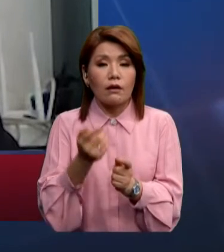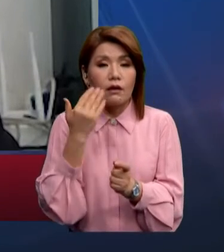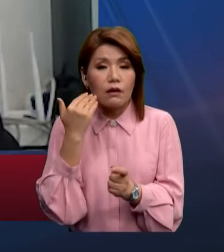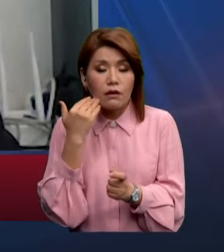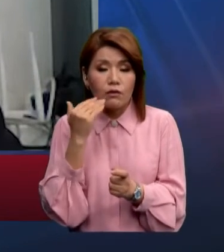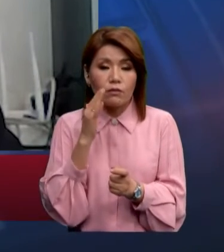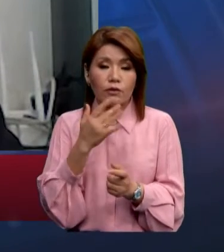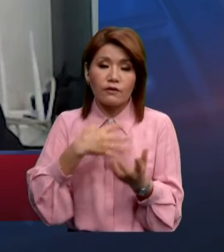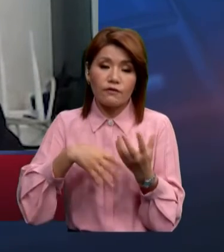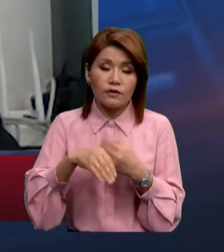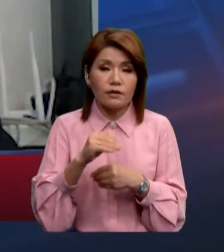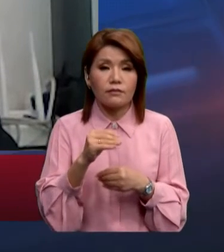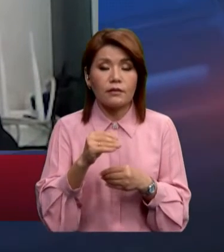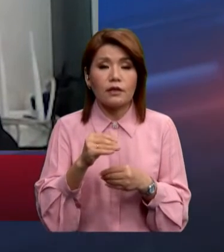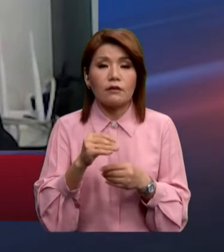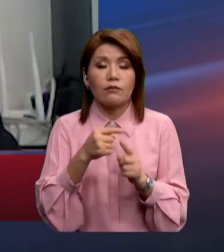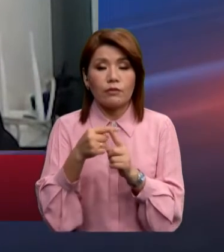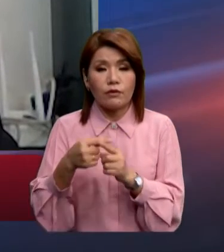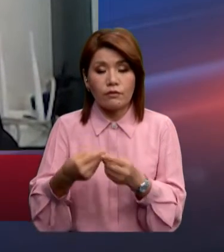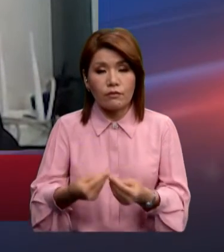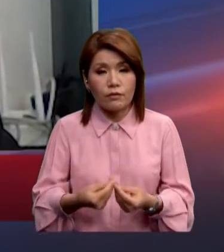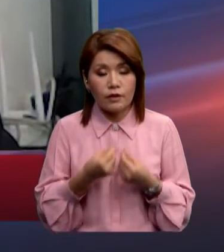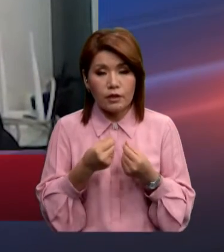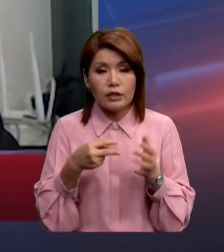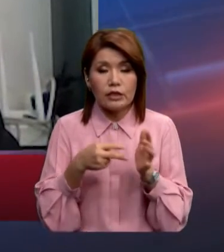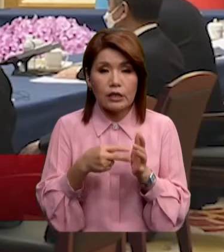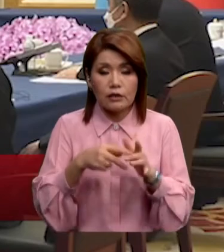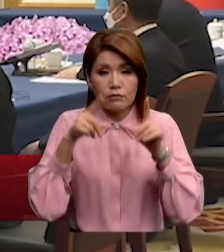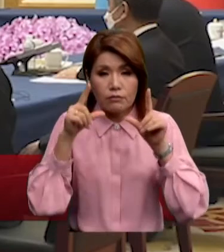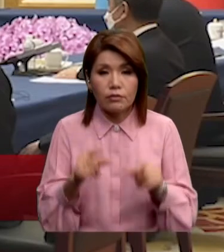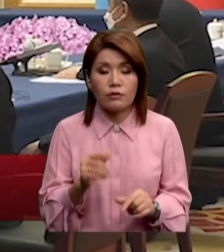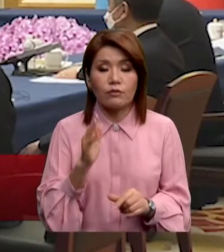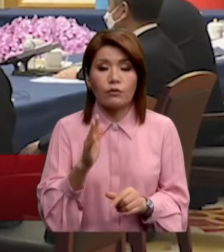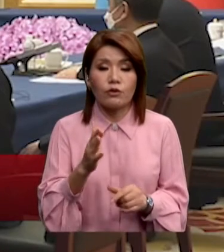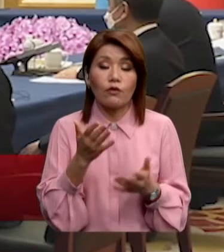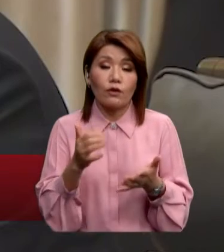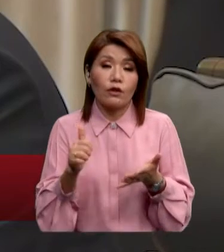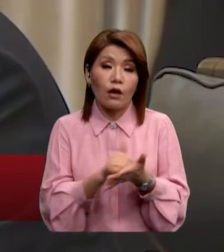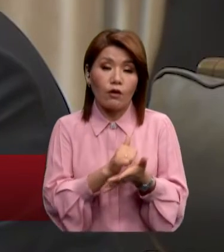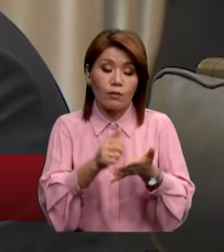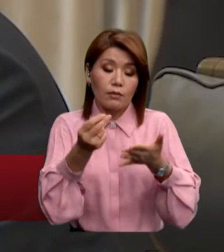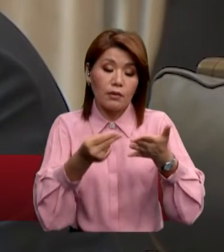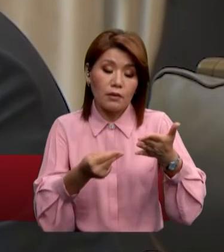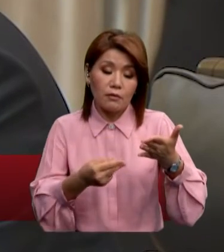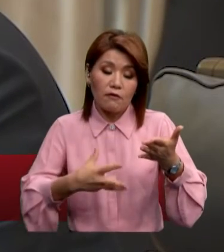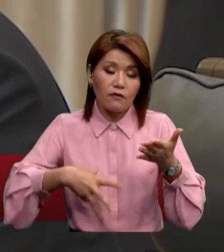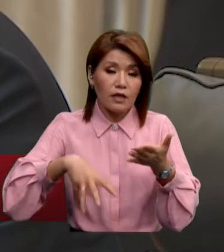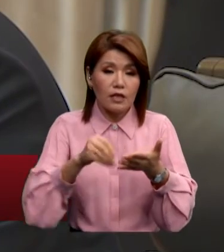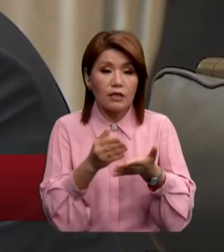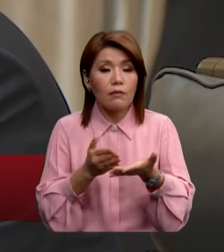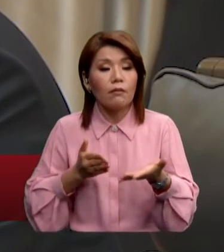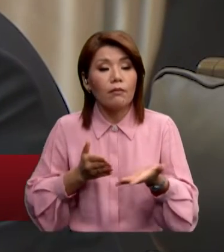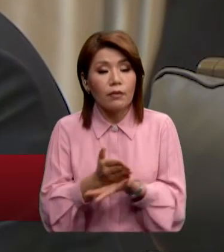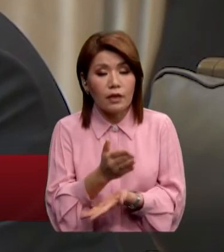работу. Ну и, естественно, положительно скажется на конечной стоимости товара. Впрочем, документы, подписанные в Сиане, направлены не только